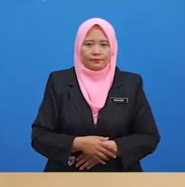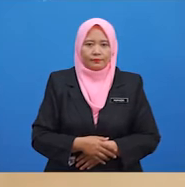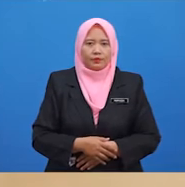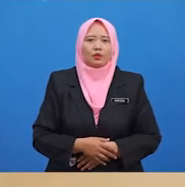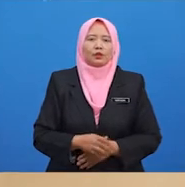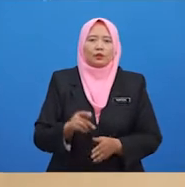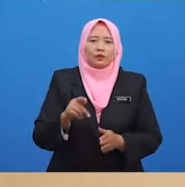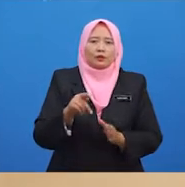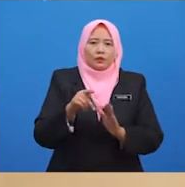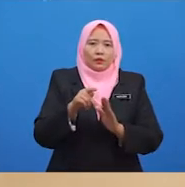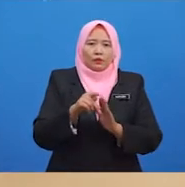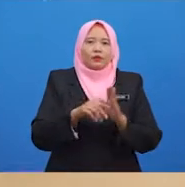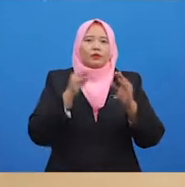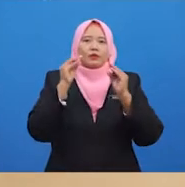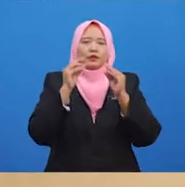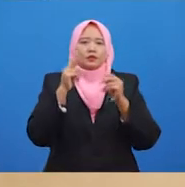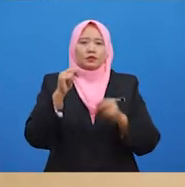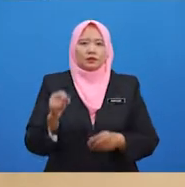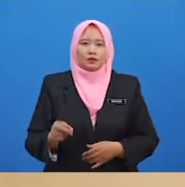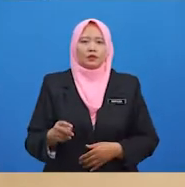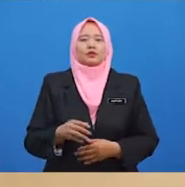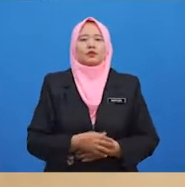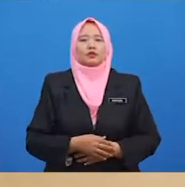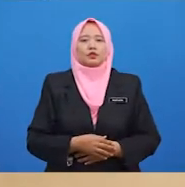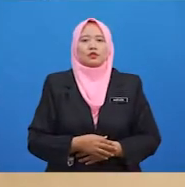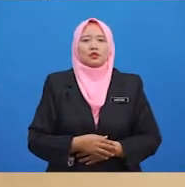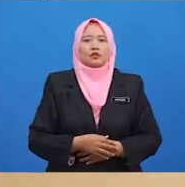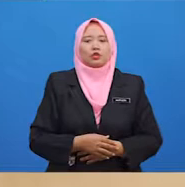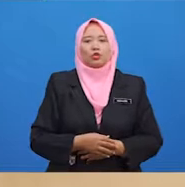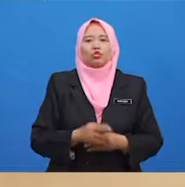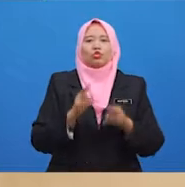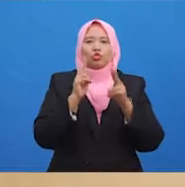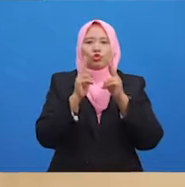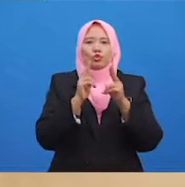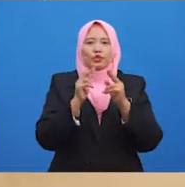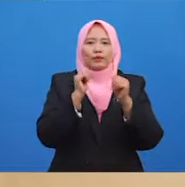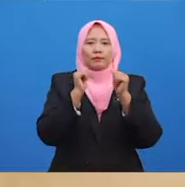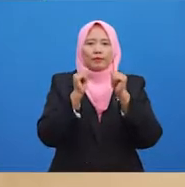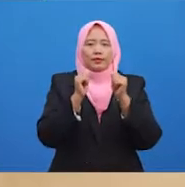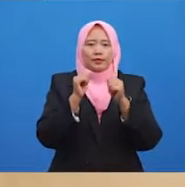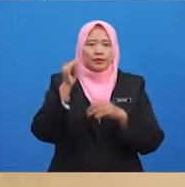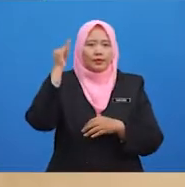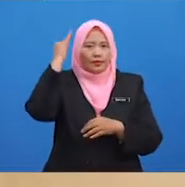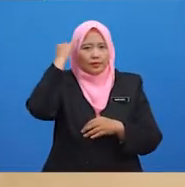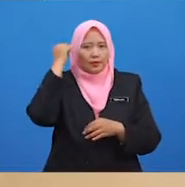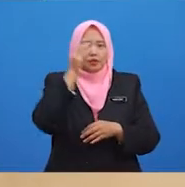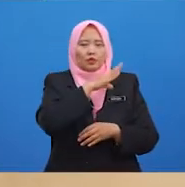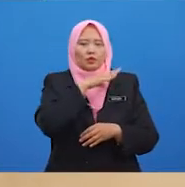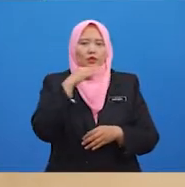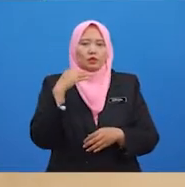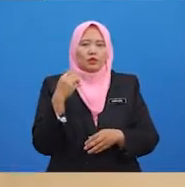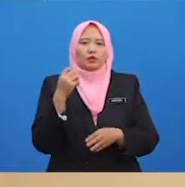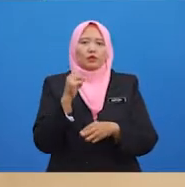Pengajaran merupakan suatu perutusan, amanat, peringatan dan pedoman yang hendak disampaikan